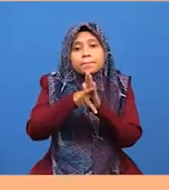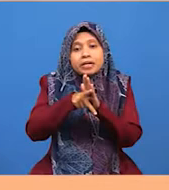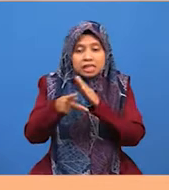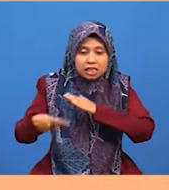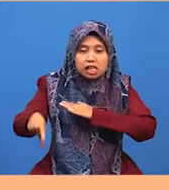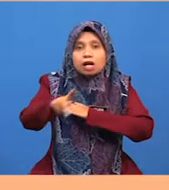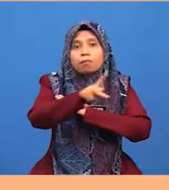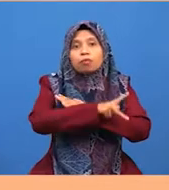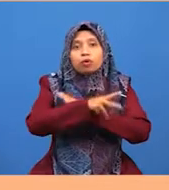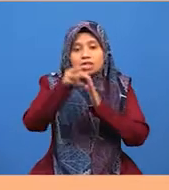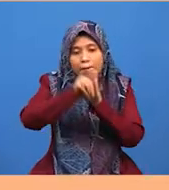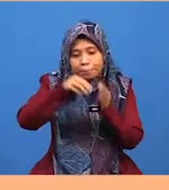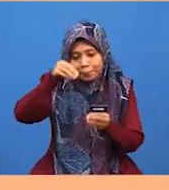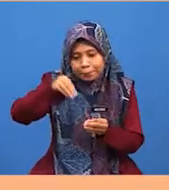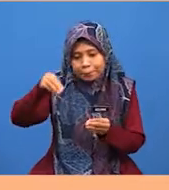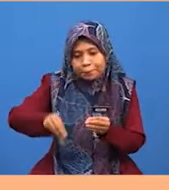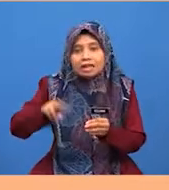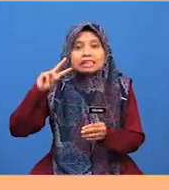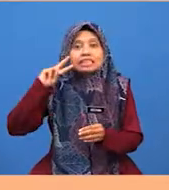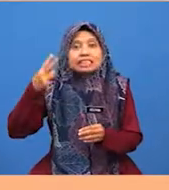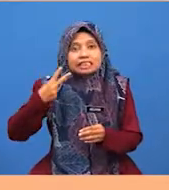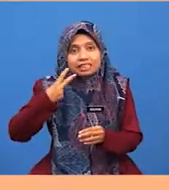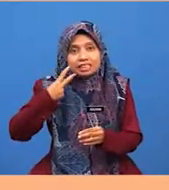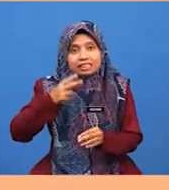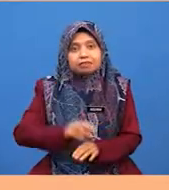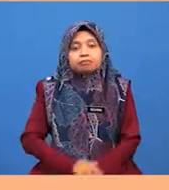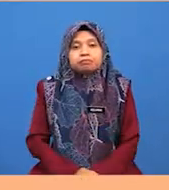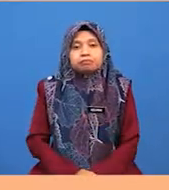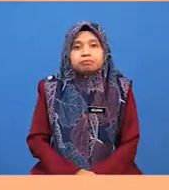Pekebun menanam sayur.